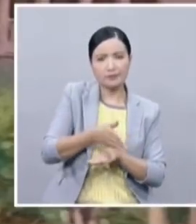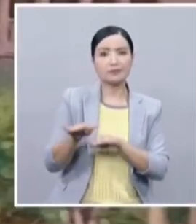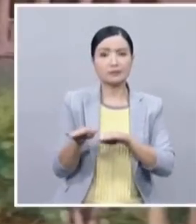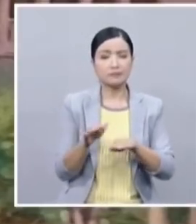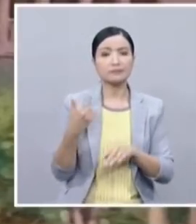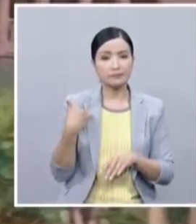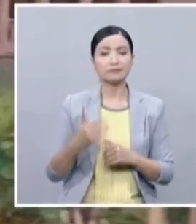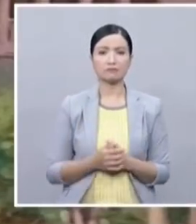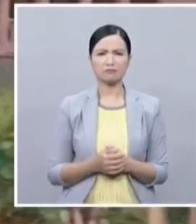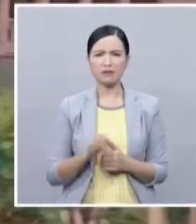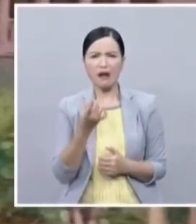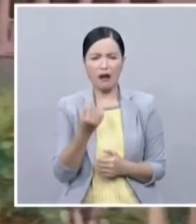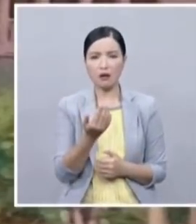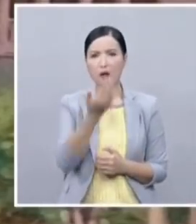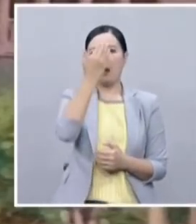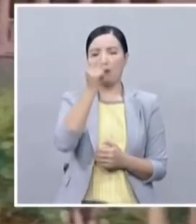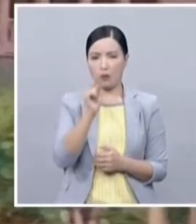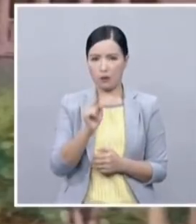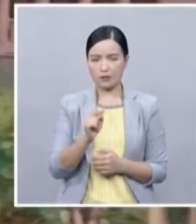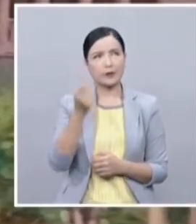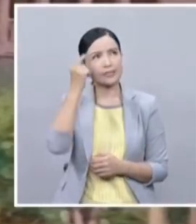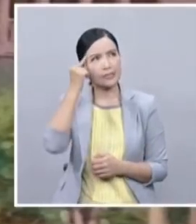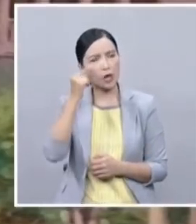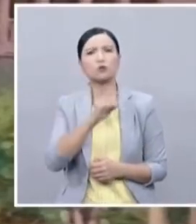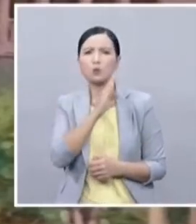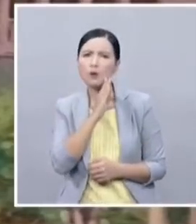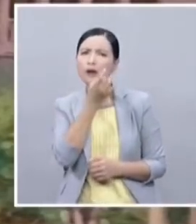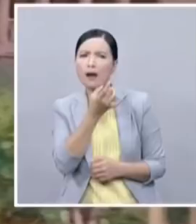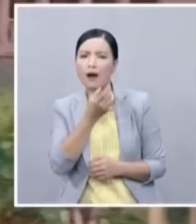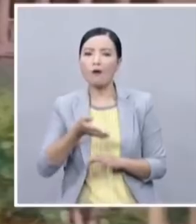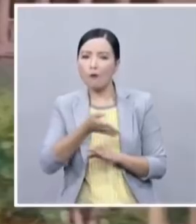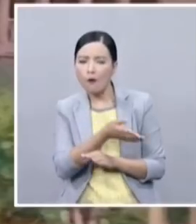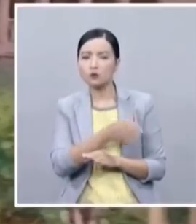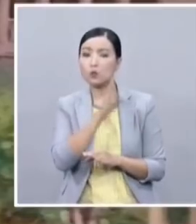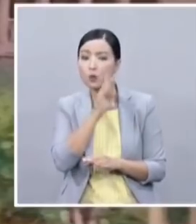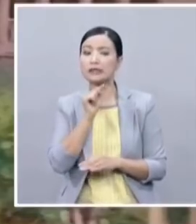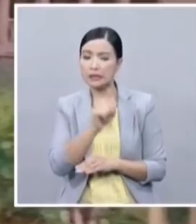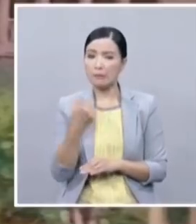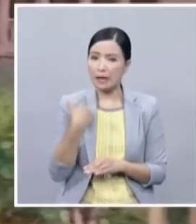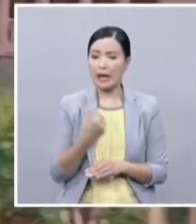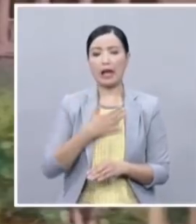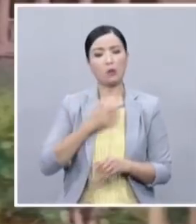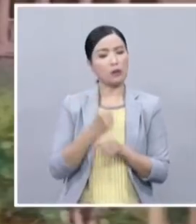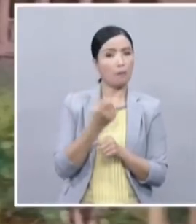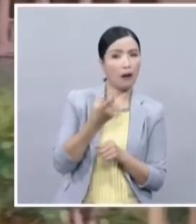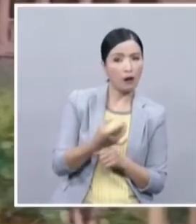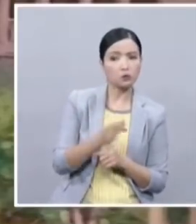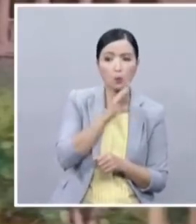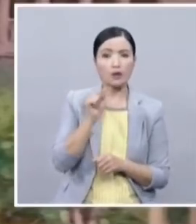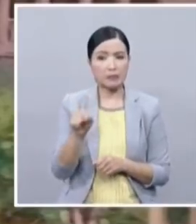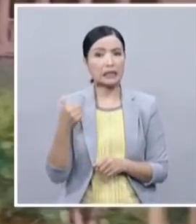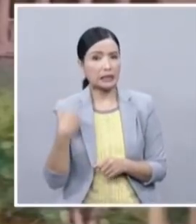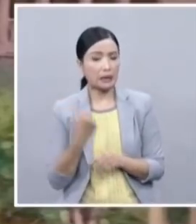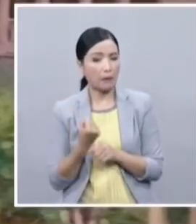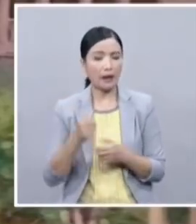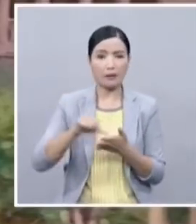การณ์ที่อาจจะเกิดโดยไม่คาดคิดเราต้องมีสมมติฐานตั้งไว้ล่วงหน้านะครับว่าอย่างนี้ถ้าเกิดอย่างนี้เราจะทำยังไงถ้าเกิดเรื่องนี้เราจะท